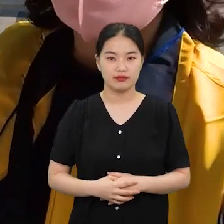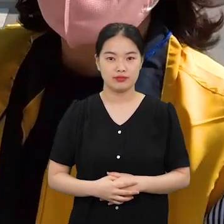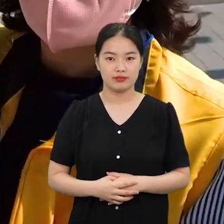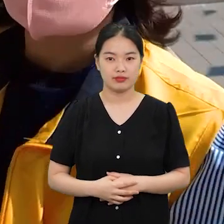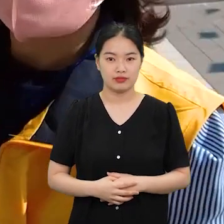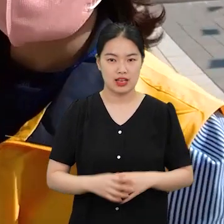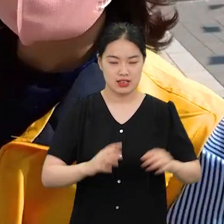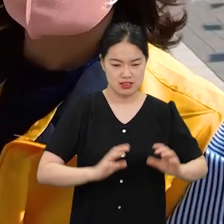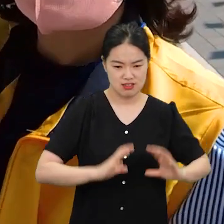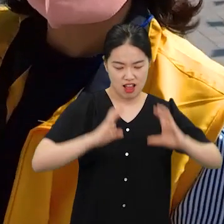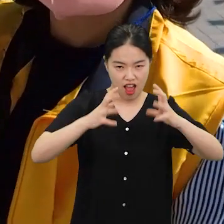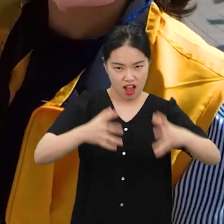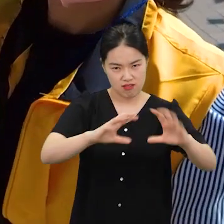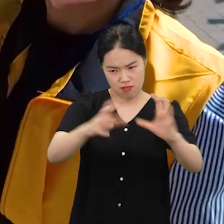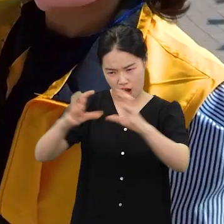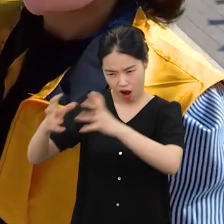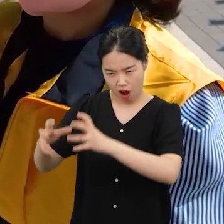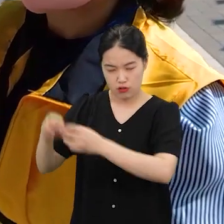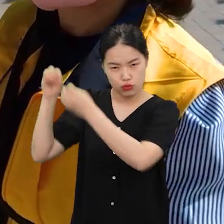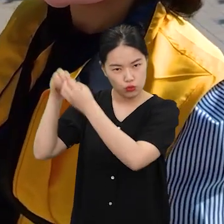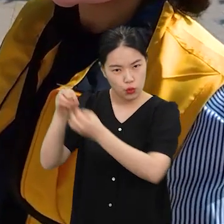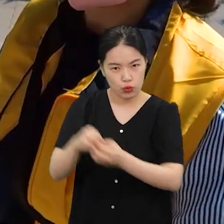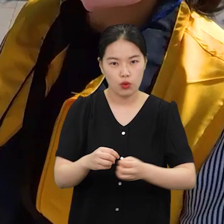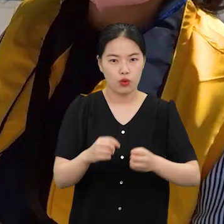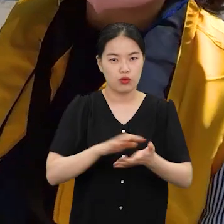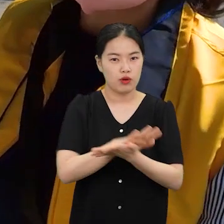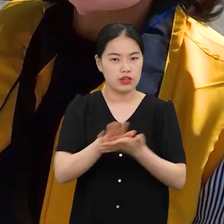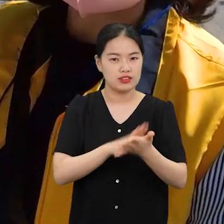세계 여러 나라 전통놀이 부스예요.